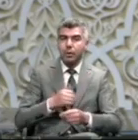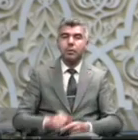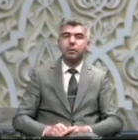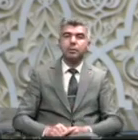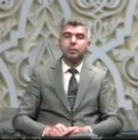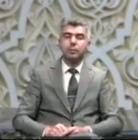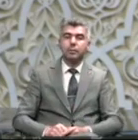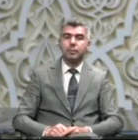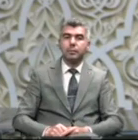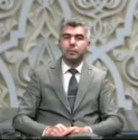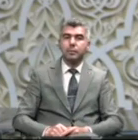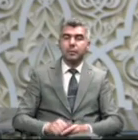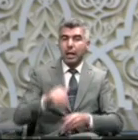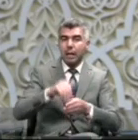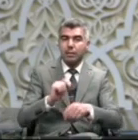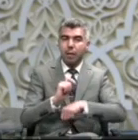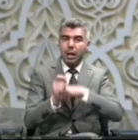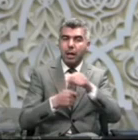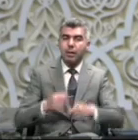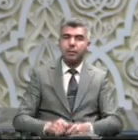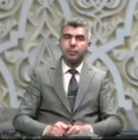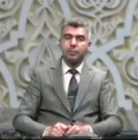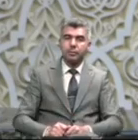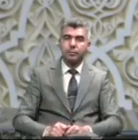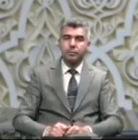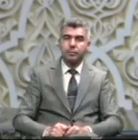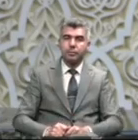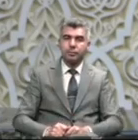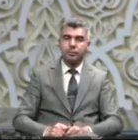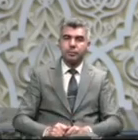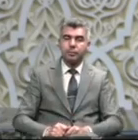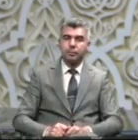من فريق الحركي تفضلوا الشريف الادريسي